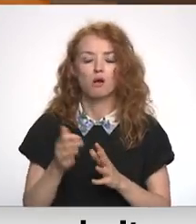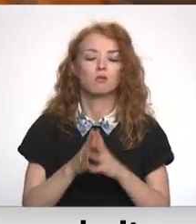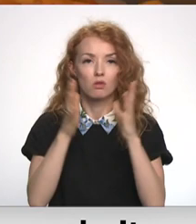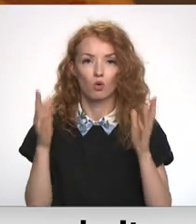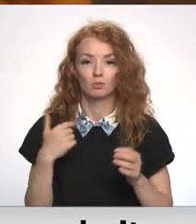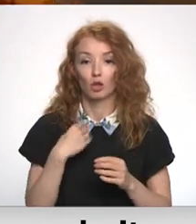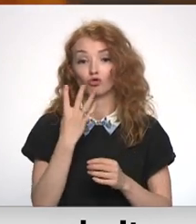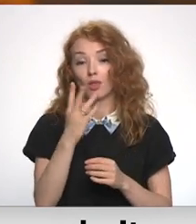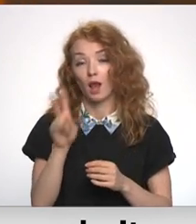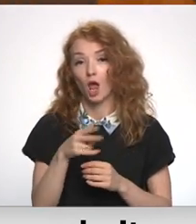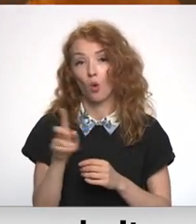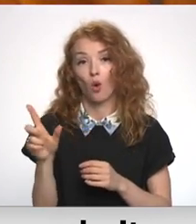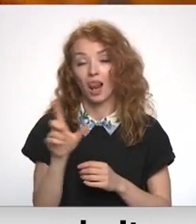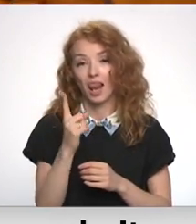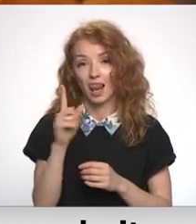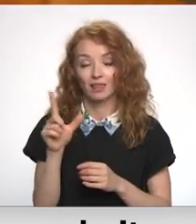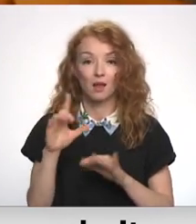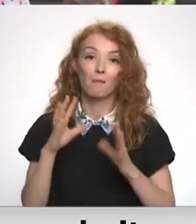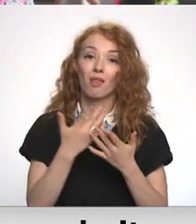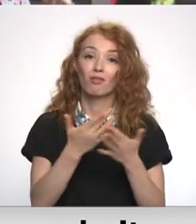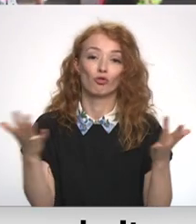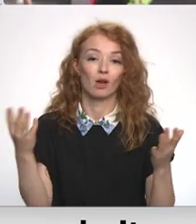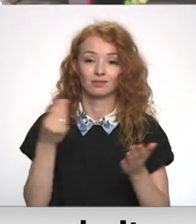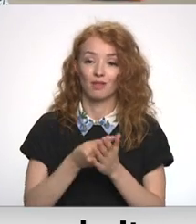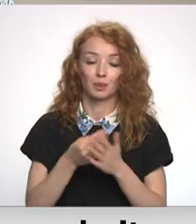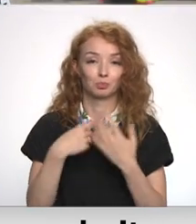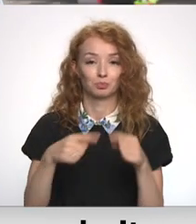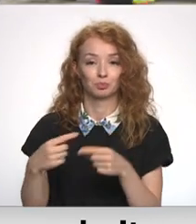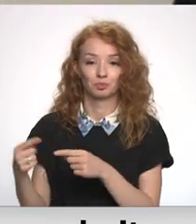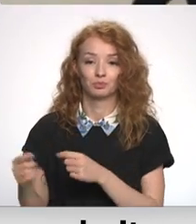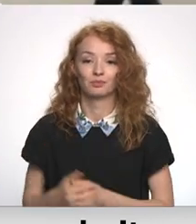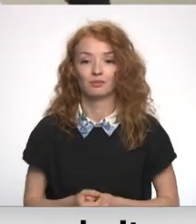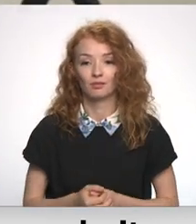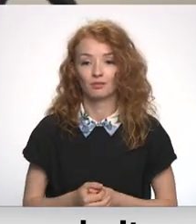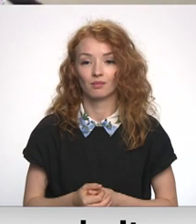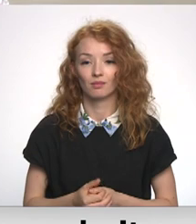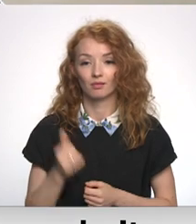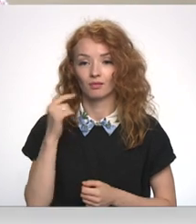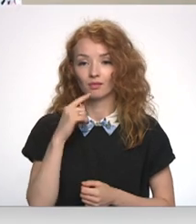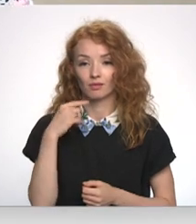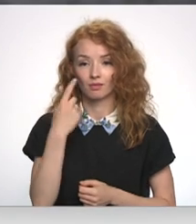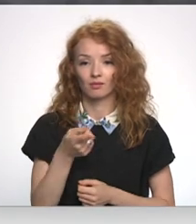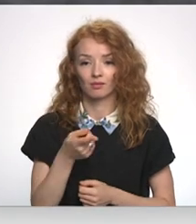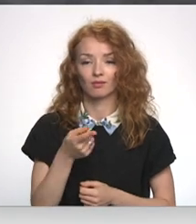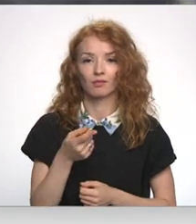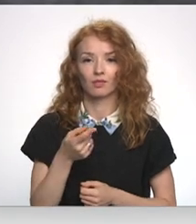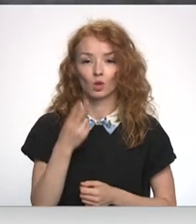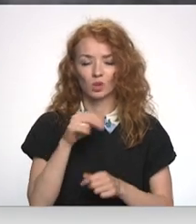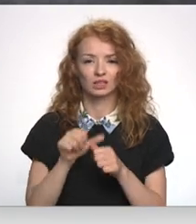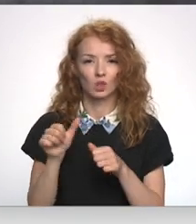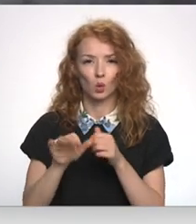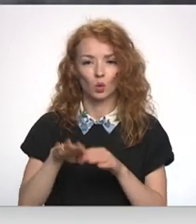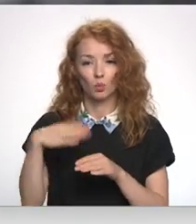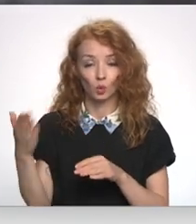4 eiro litrā, bet katrs jau pārdod kā grib. Labākas ražas no cieguldes no tās puses, kad